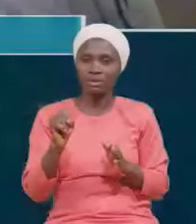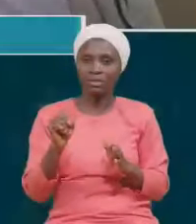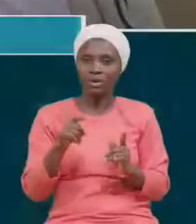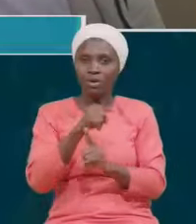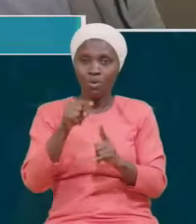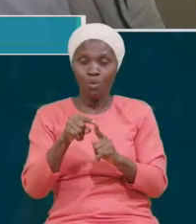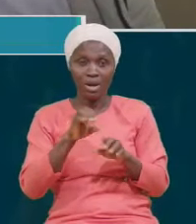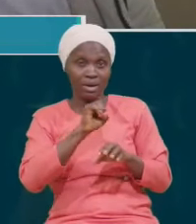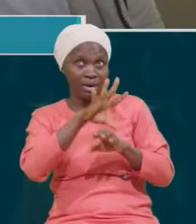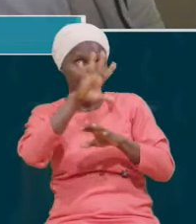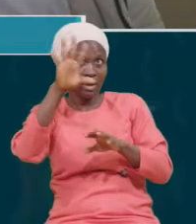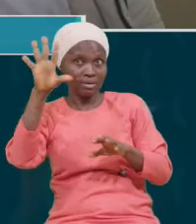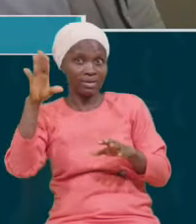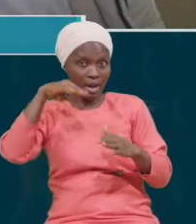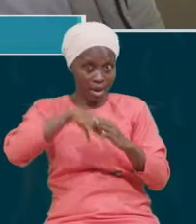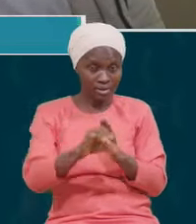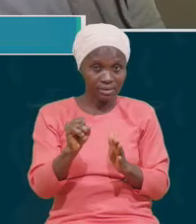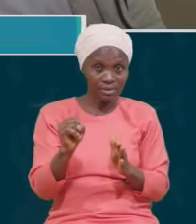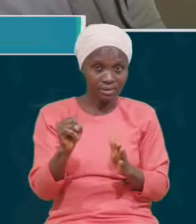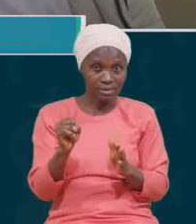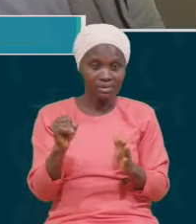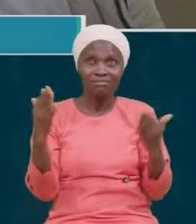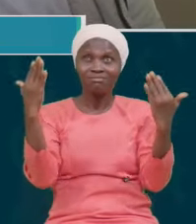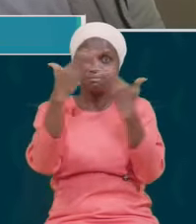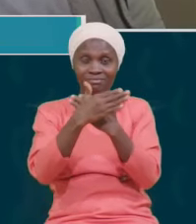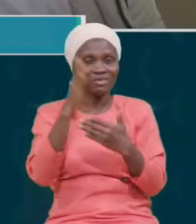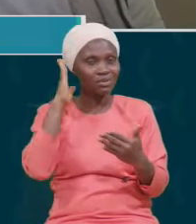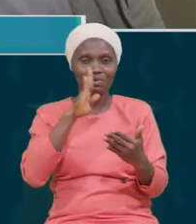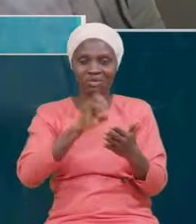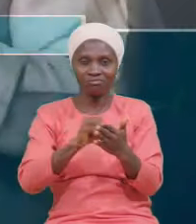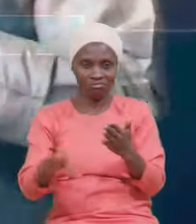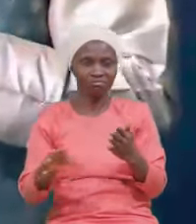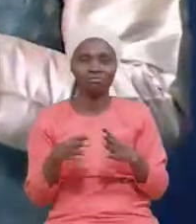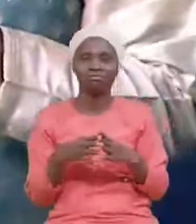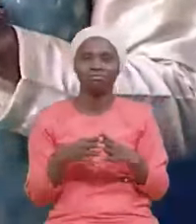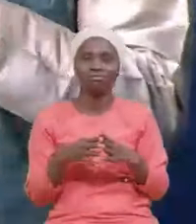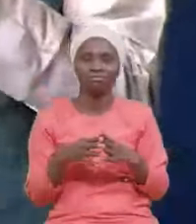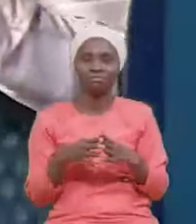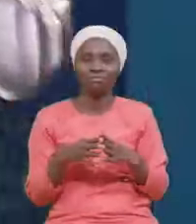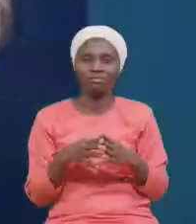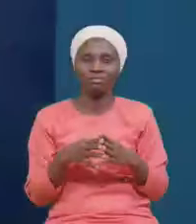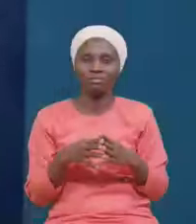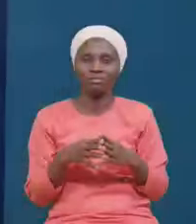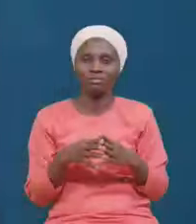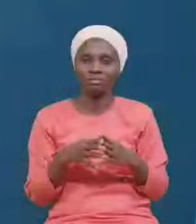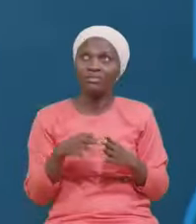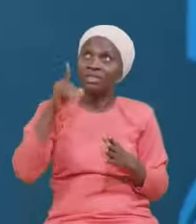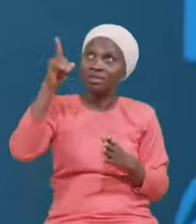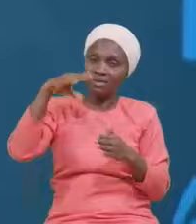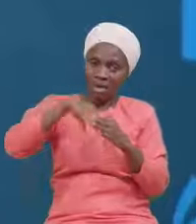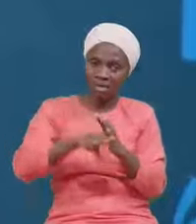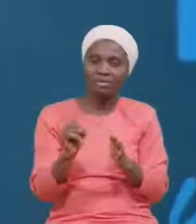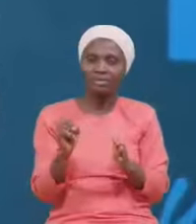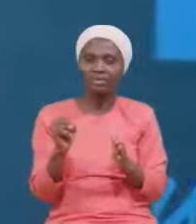light enters. ఆయన వెలుగు రాగానే darkness will be taken away. అంధకారమంతా తొలగించబడుతోంది. He enters.